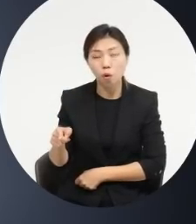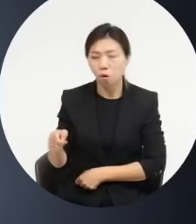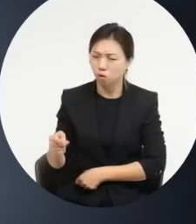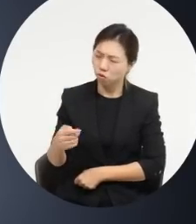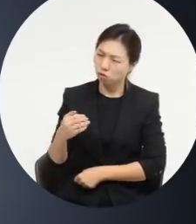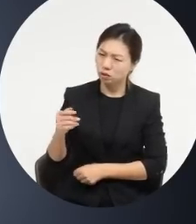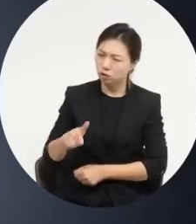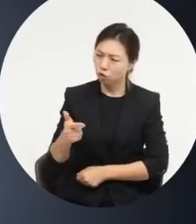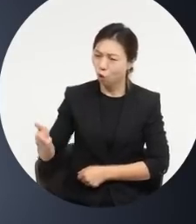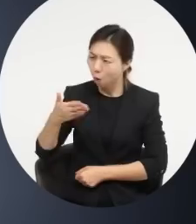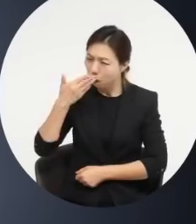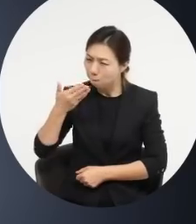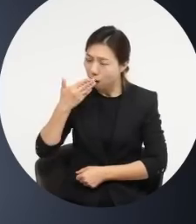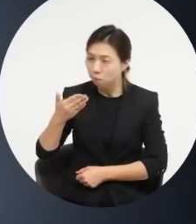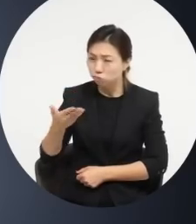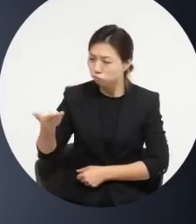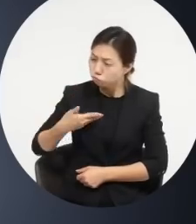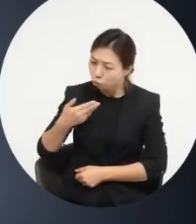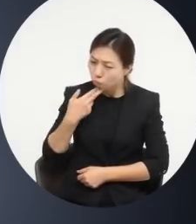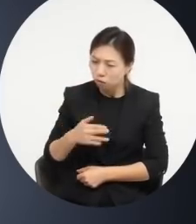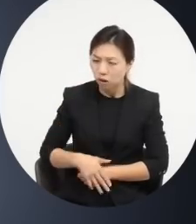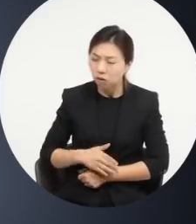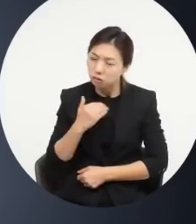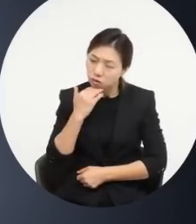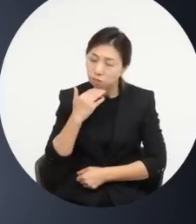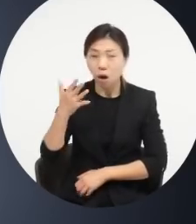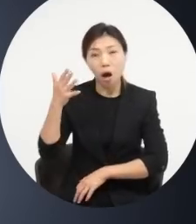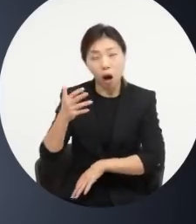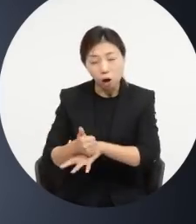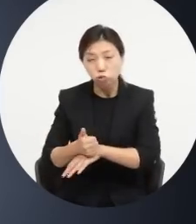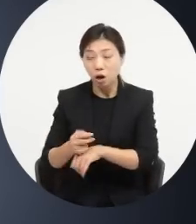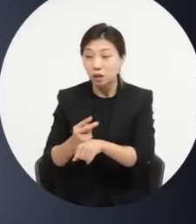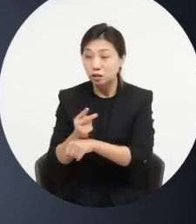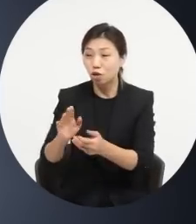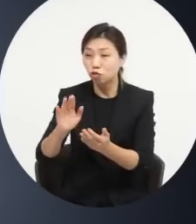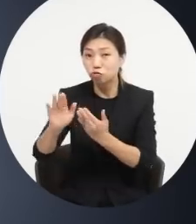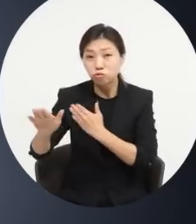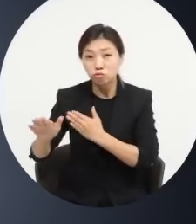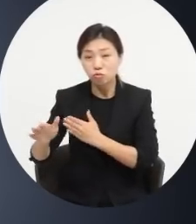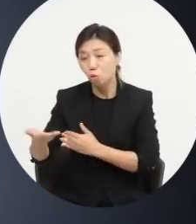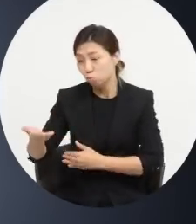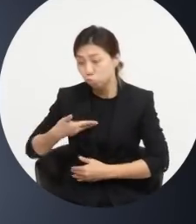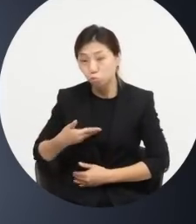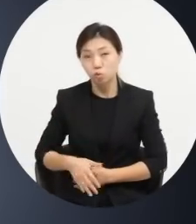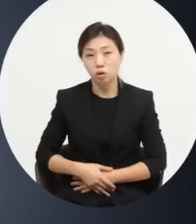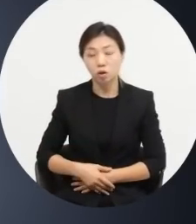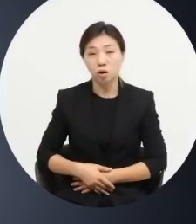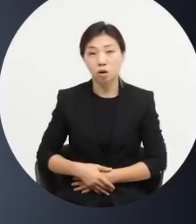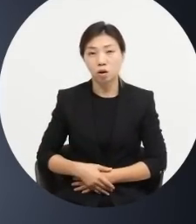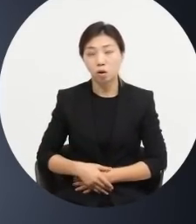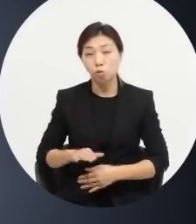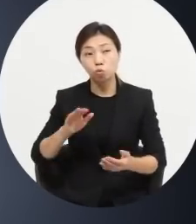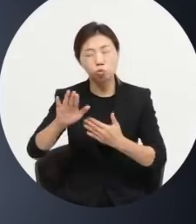헤어집니다. 그러니까 인도는 문화가 어떠냐 하면 저녁을 먹자마자 바로 자도록 돼 있어요.